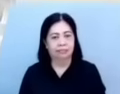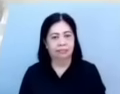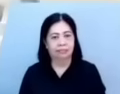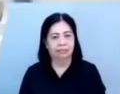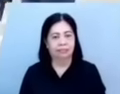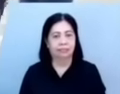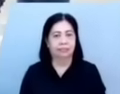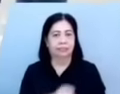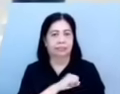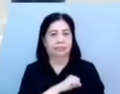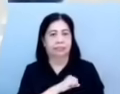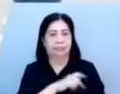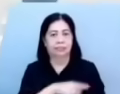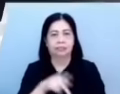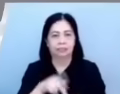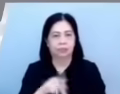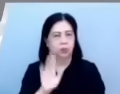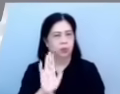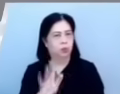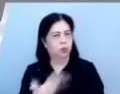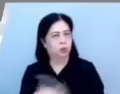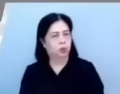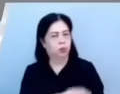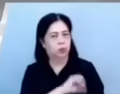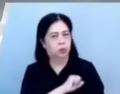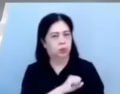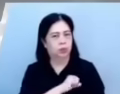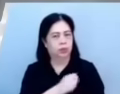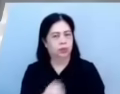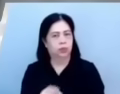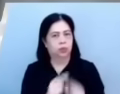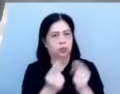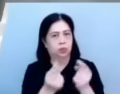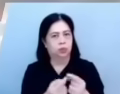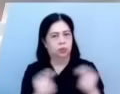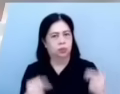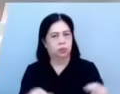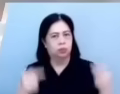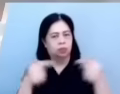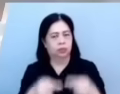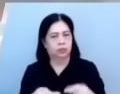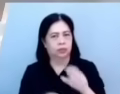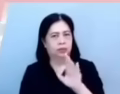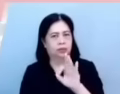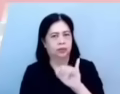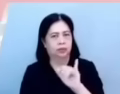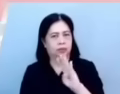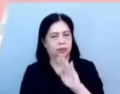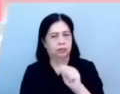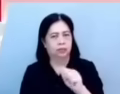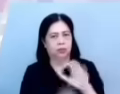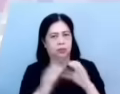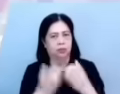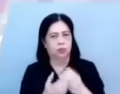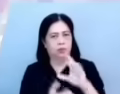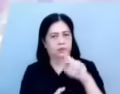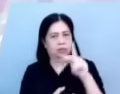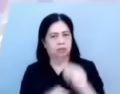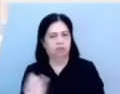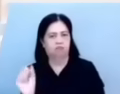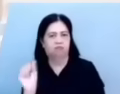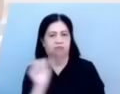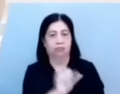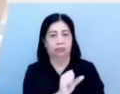Pilipinas nagpakitang gilas. Sa group match ng 2023 FIBA Basketball World Cup, nilampaso nito ang